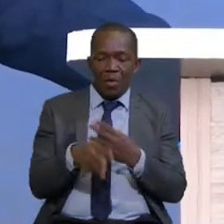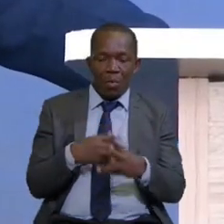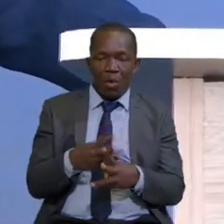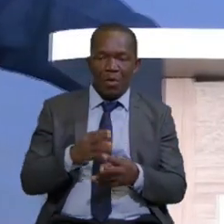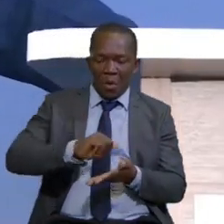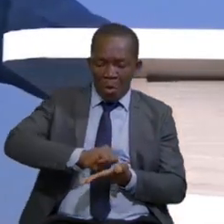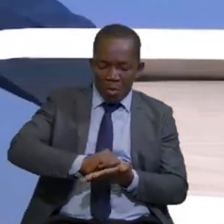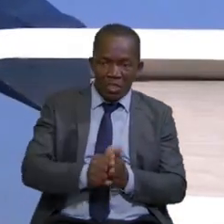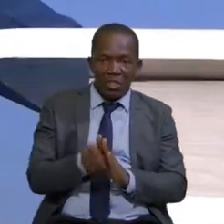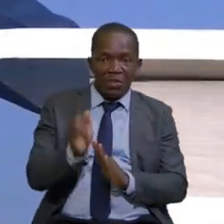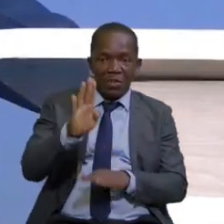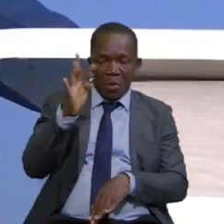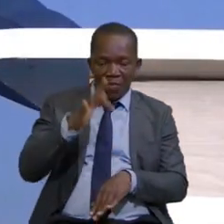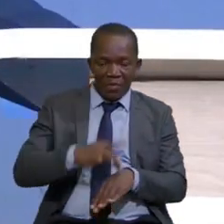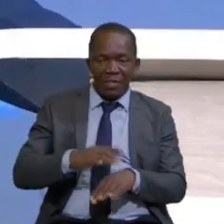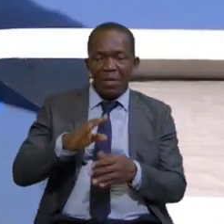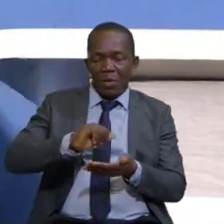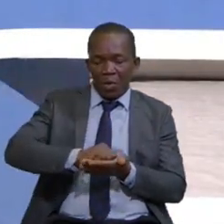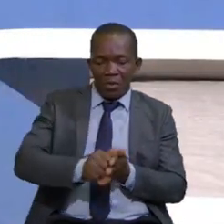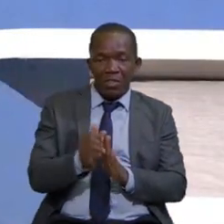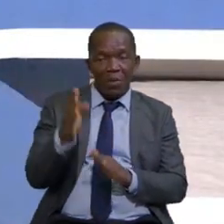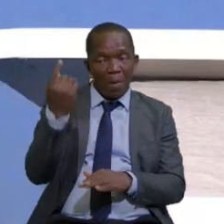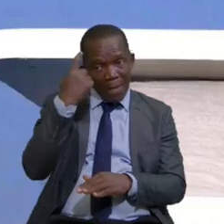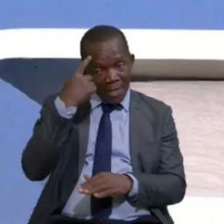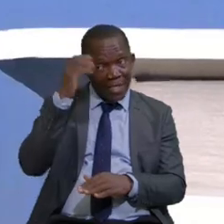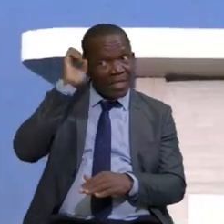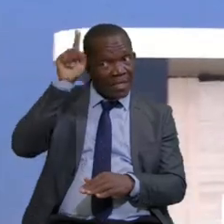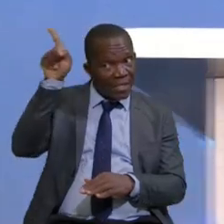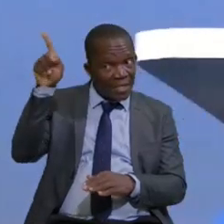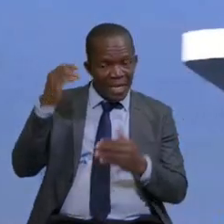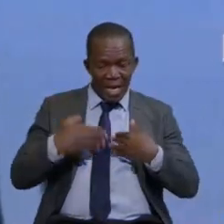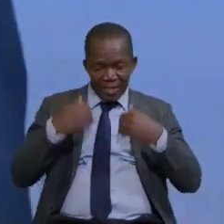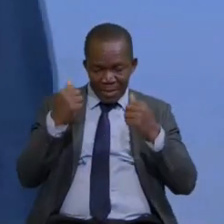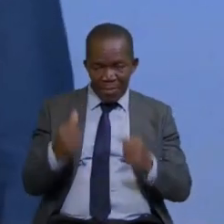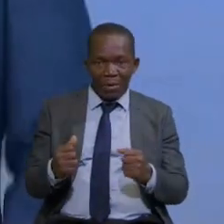vie. Il a l'autorité.